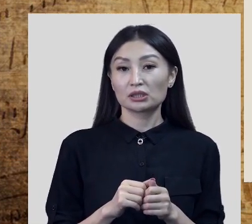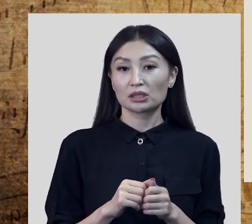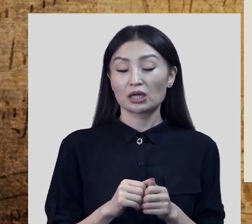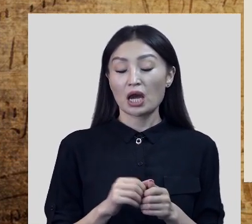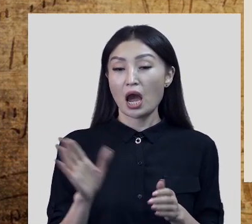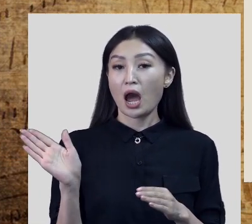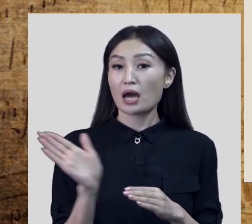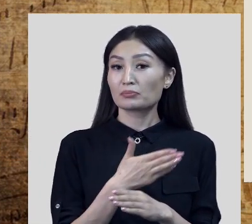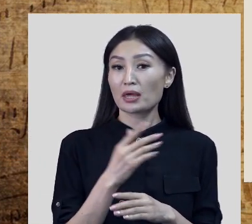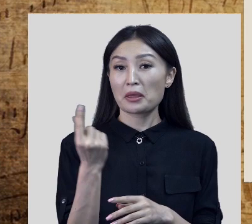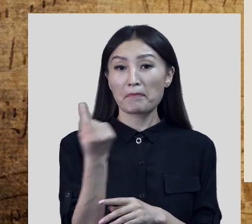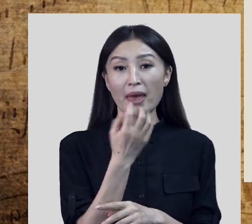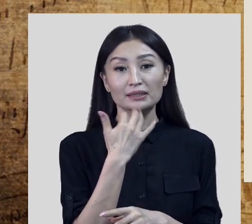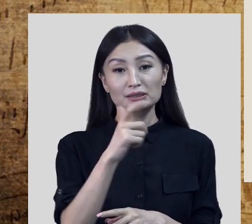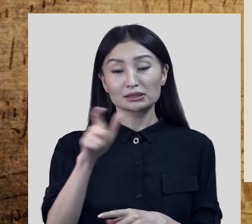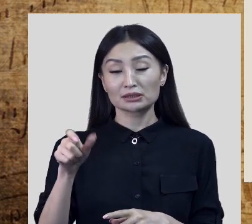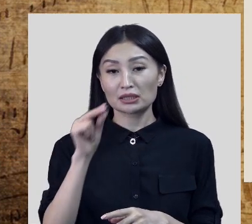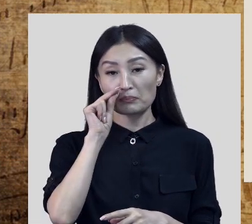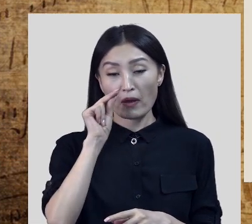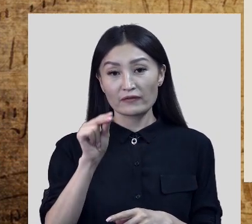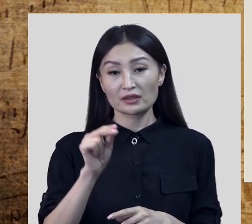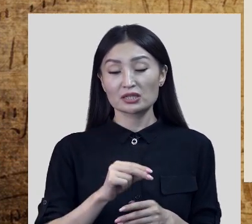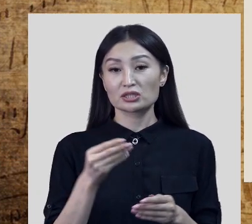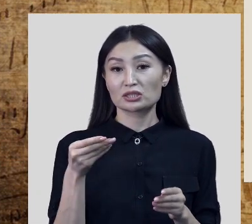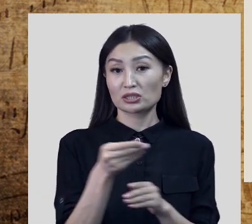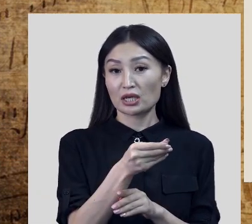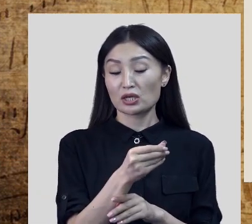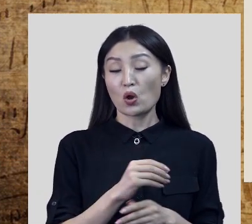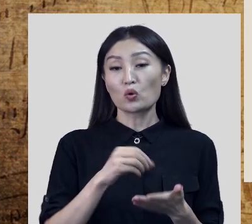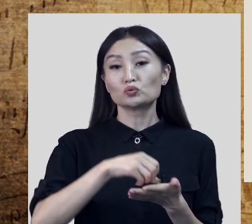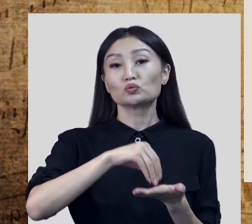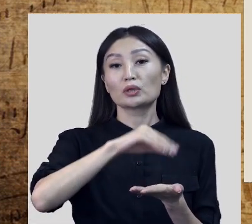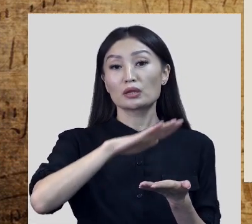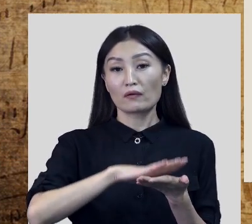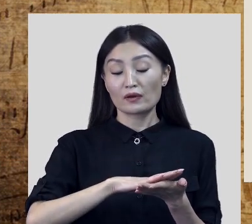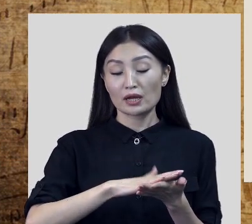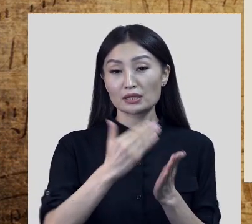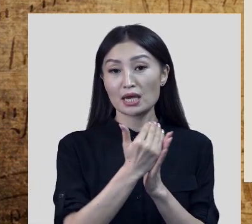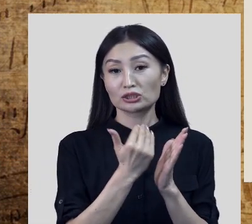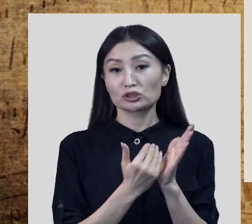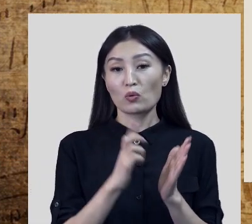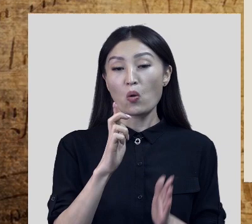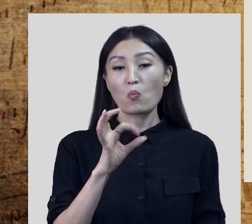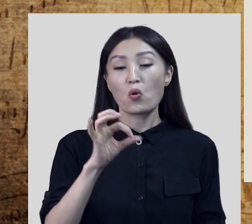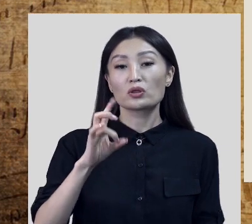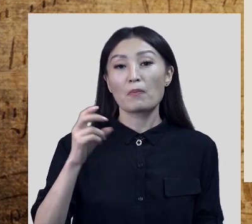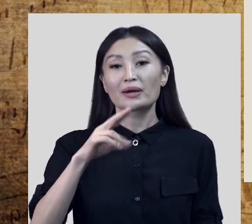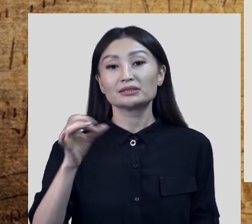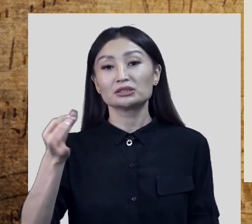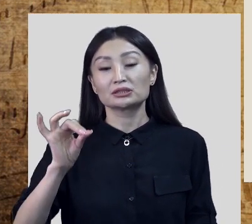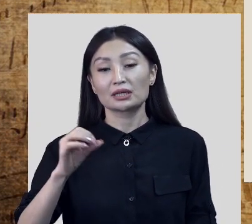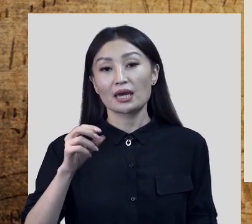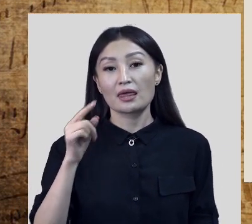отмена мелких крестьянских повинностей установление режима бонапарте ст кай диктатуры